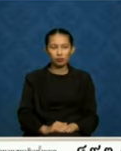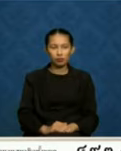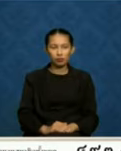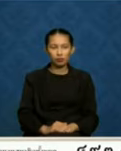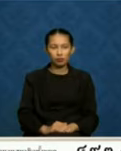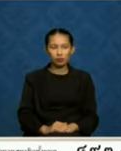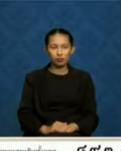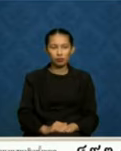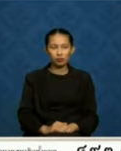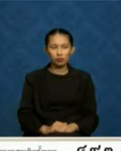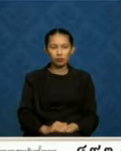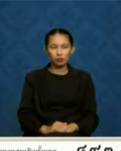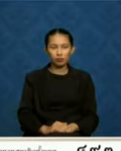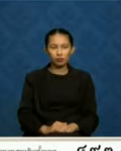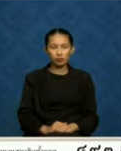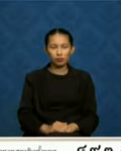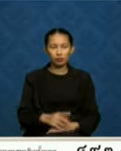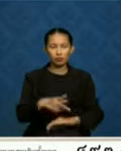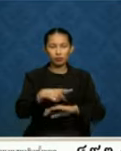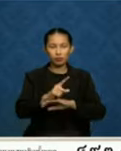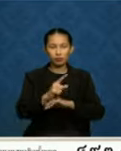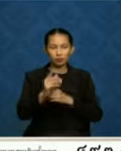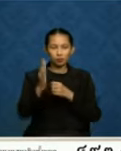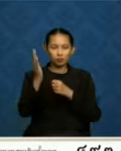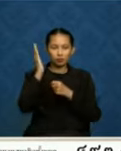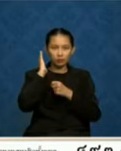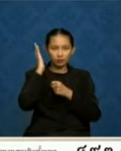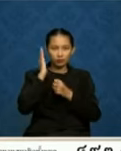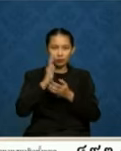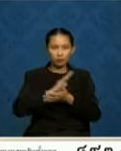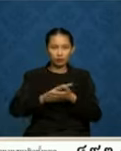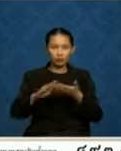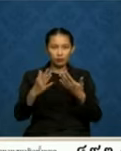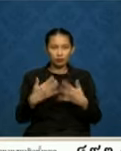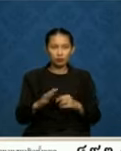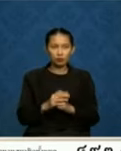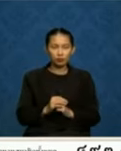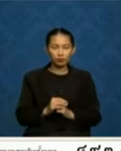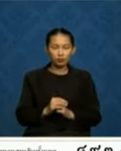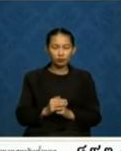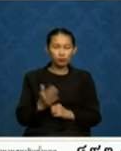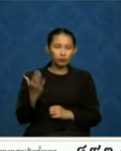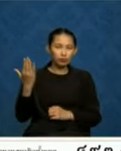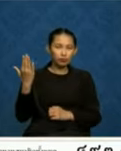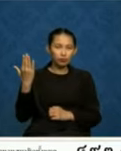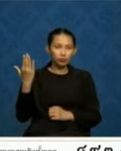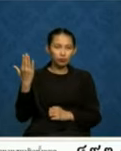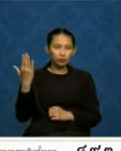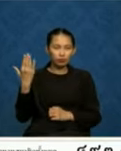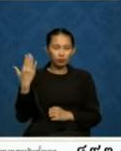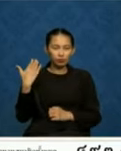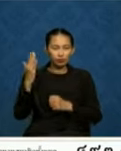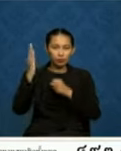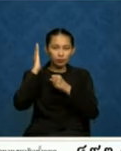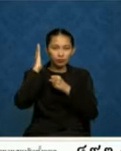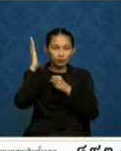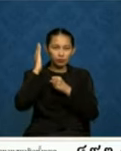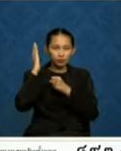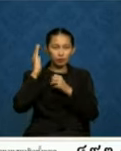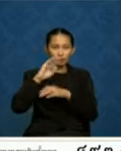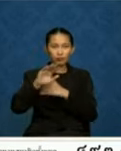ท่านประธานกรรมการได้ชี้แจงเรียบร้อยนะครับนี้จากที่ได้มีผู้อภิปรายด้วยกั